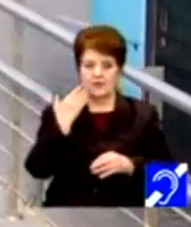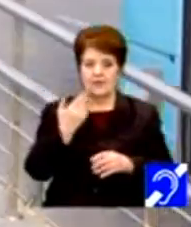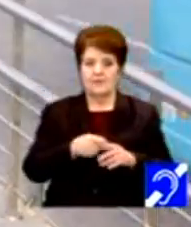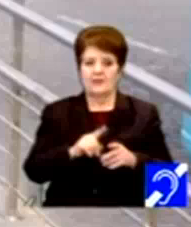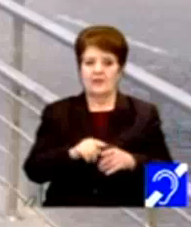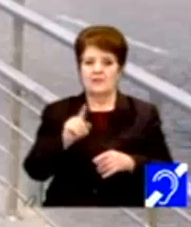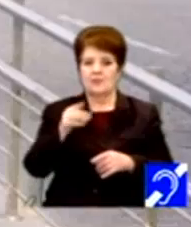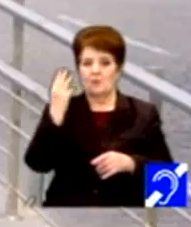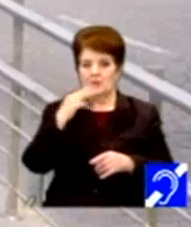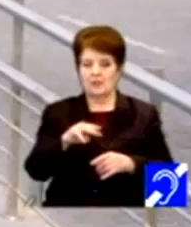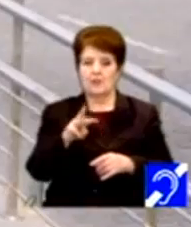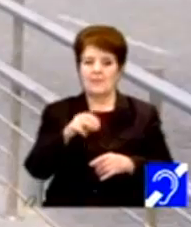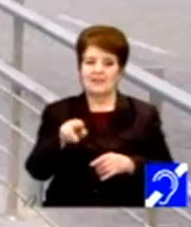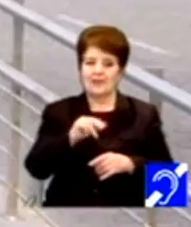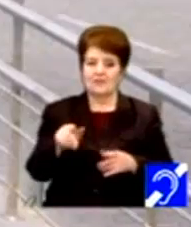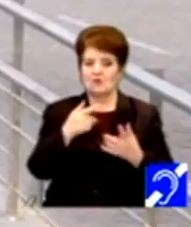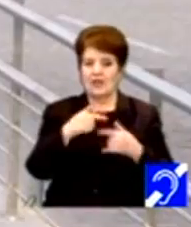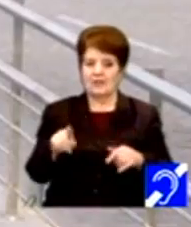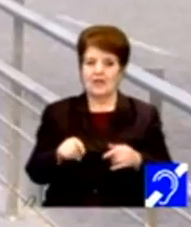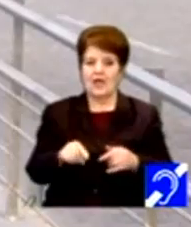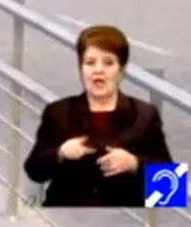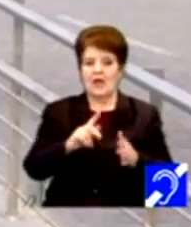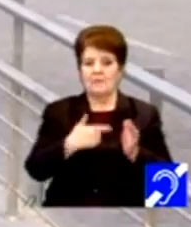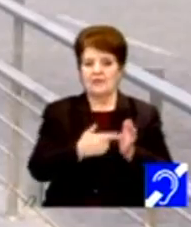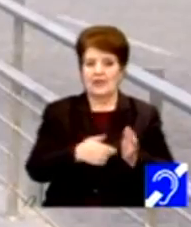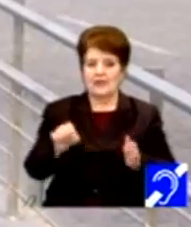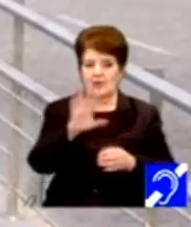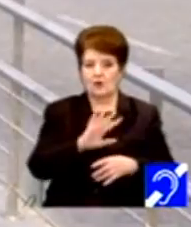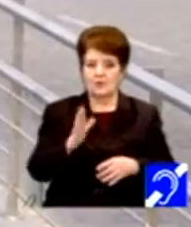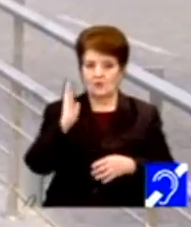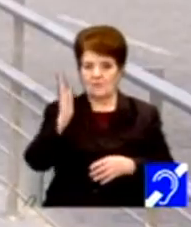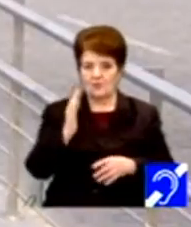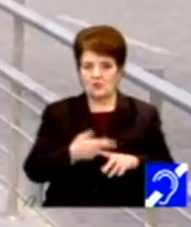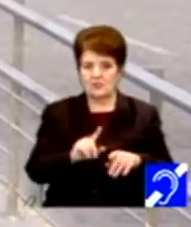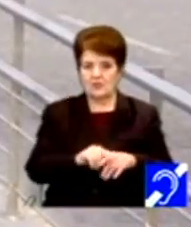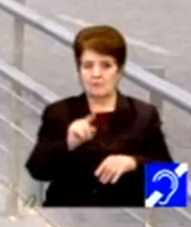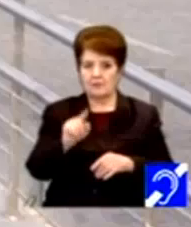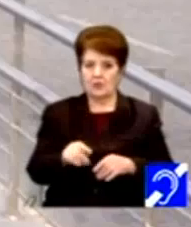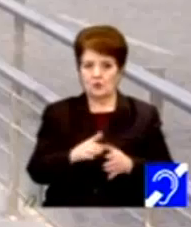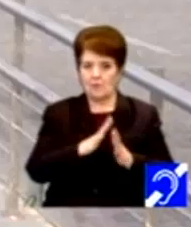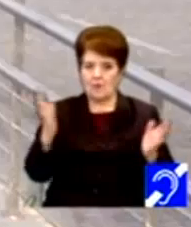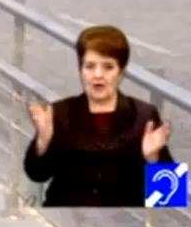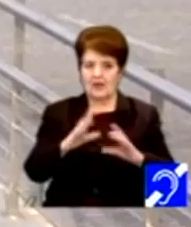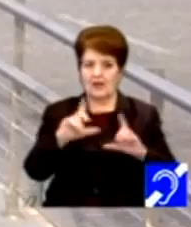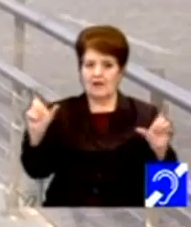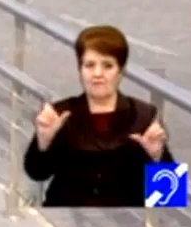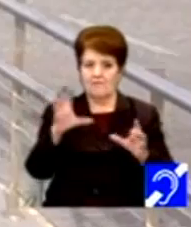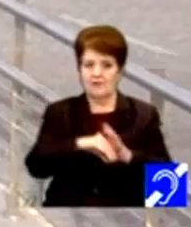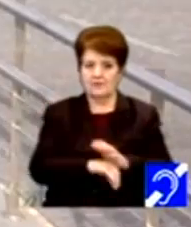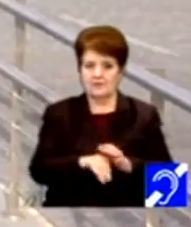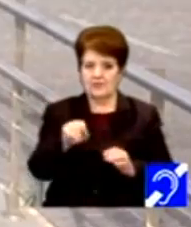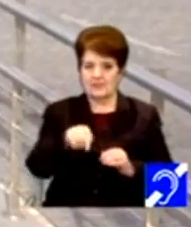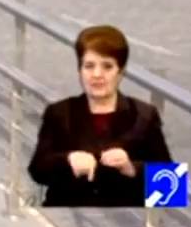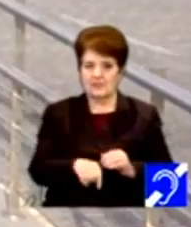legături rapide cu Madridul și cu alte capitale europene și acesta este un avantaj decisiv pentru marile firme care decid să investească